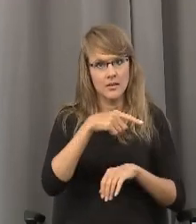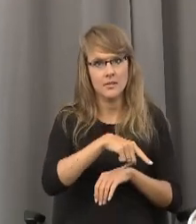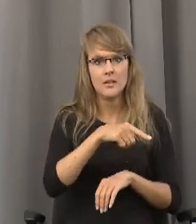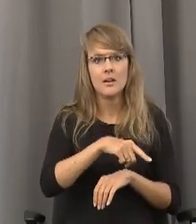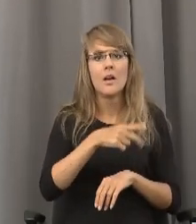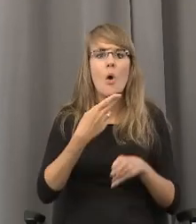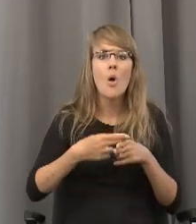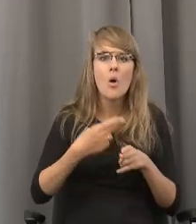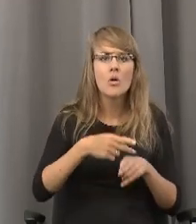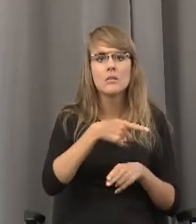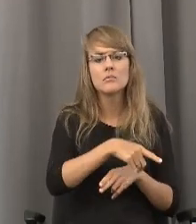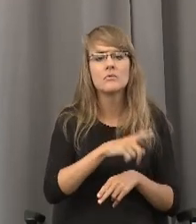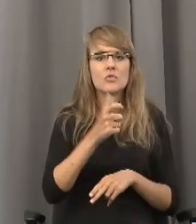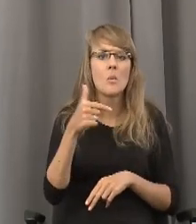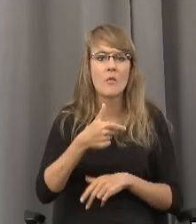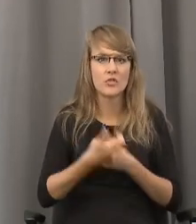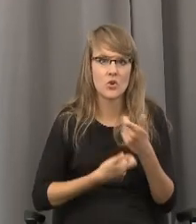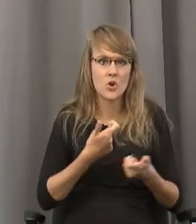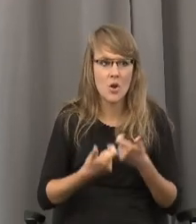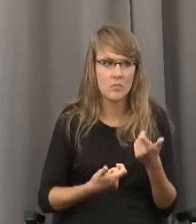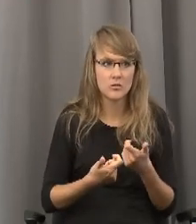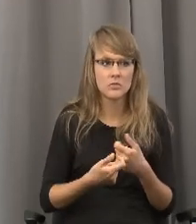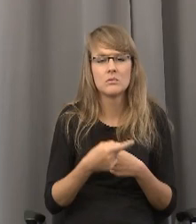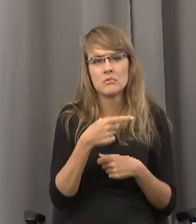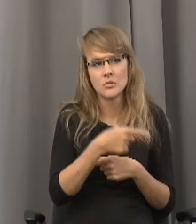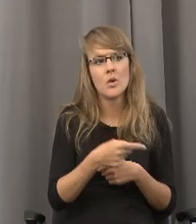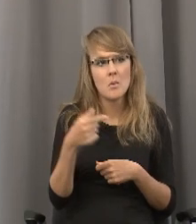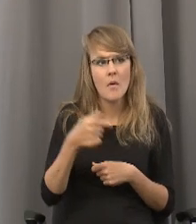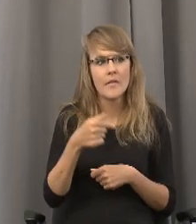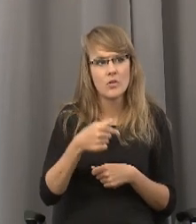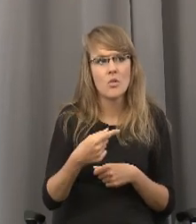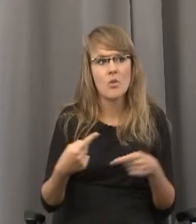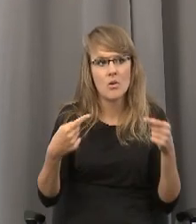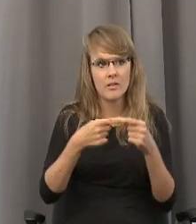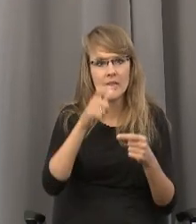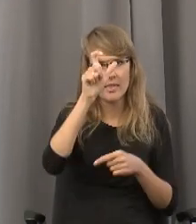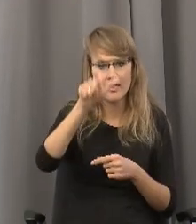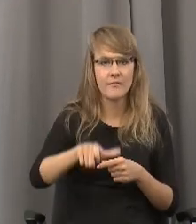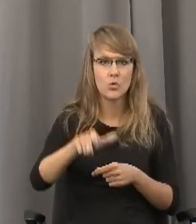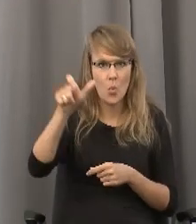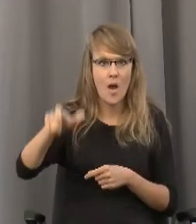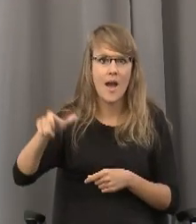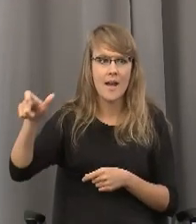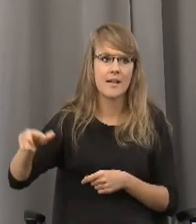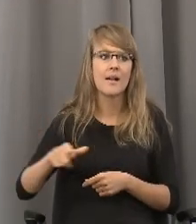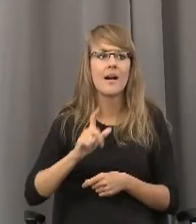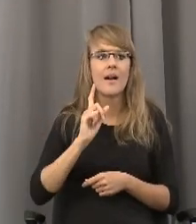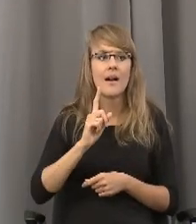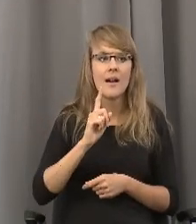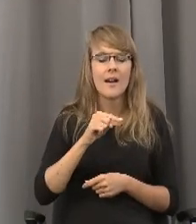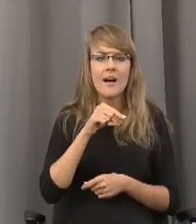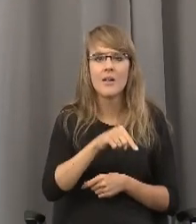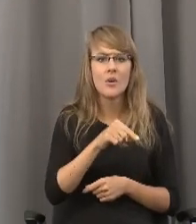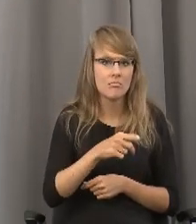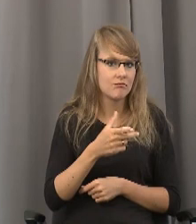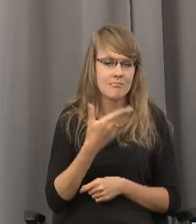wykonywać. Oczywiście one muszą być indywidualnie dobrane, ale one są bardzo cenną rzeczą,